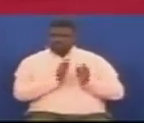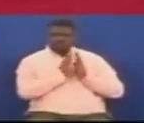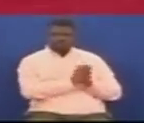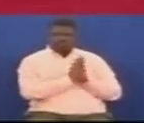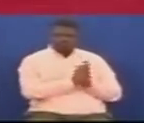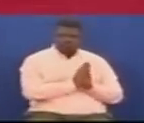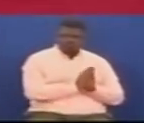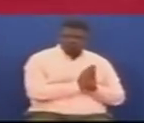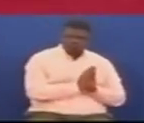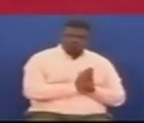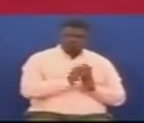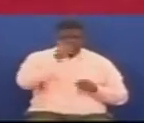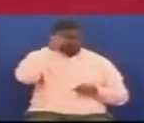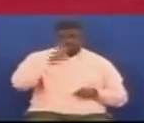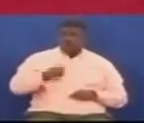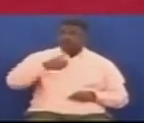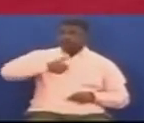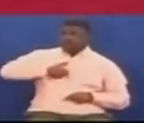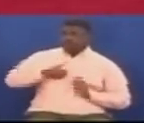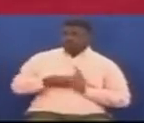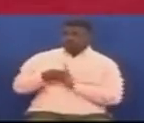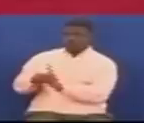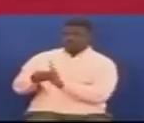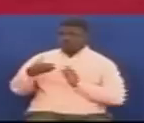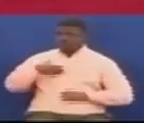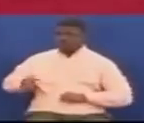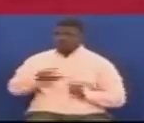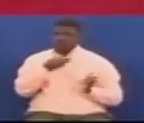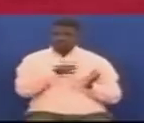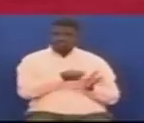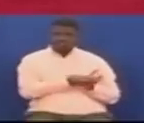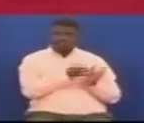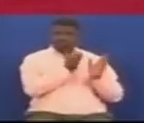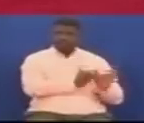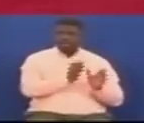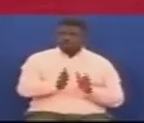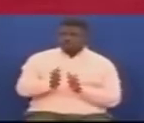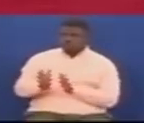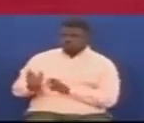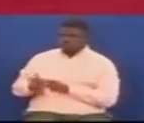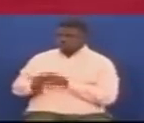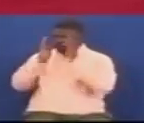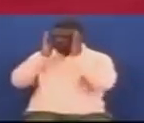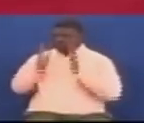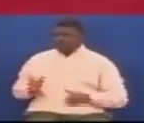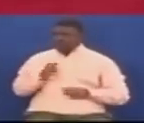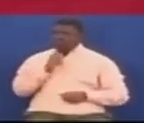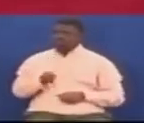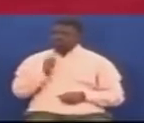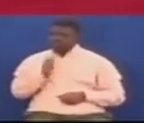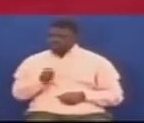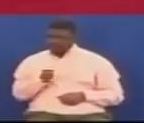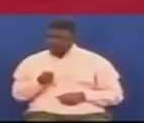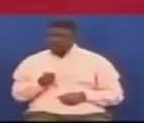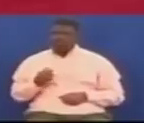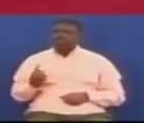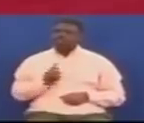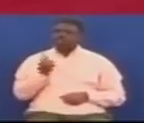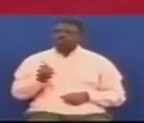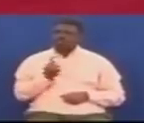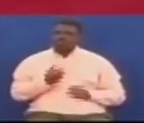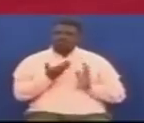kwa kuendelea kuniamini kuongoza Wizara ya Fedha na Mipango. Mheshimiwa Spika, kipekee